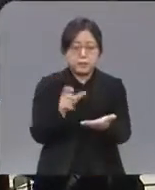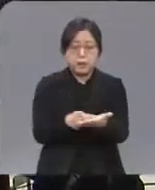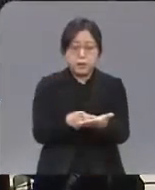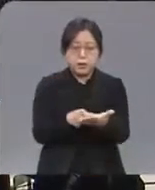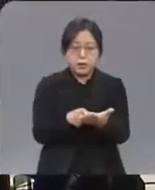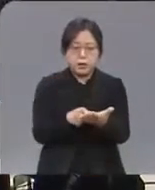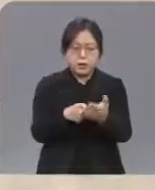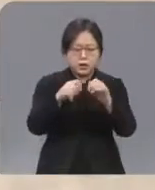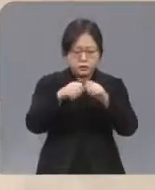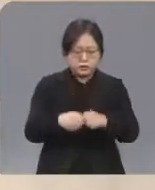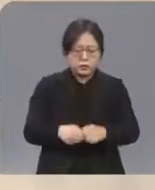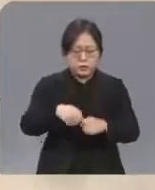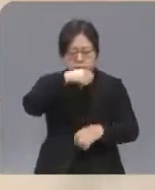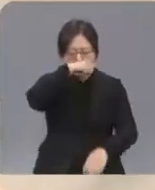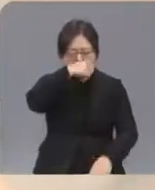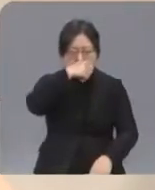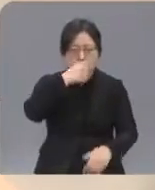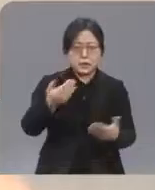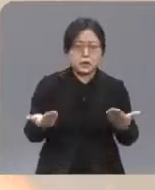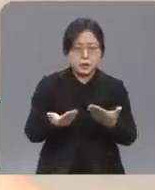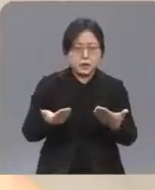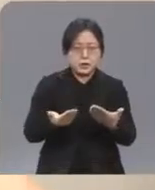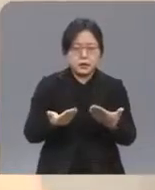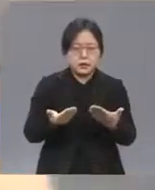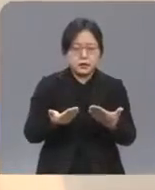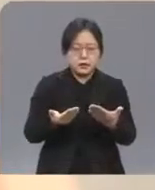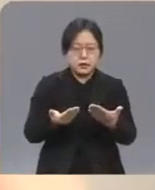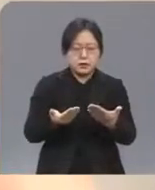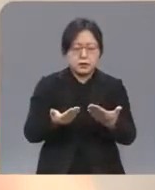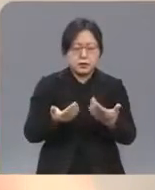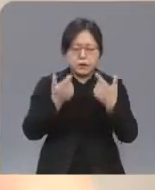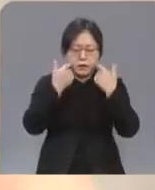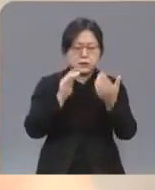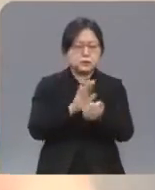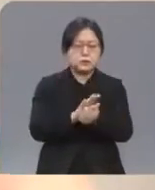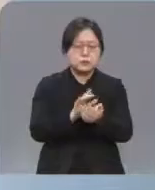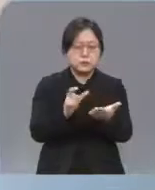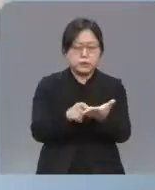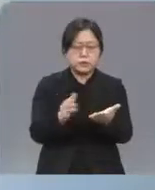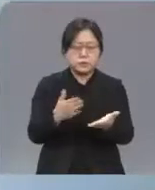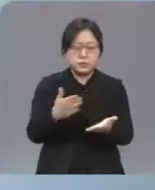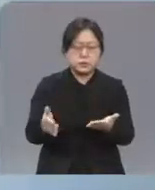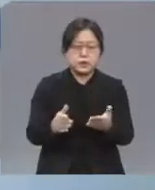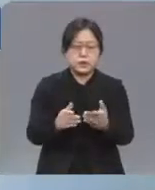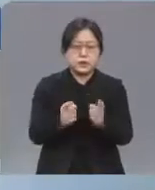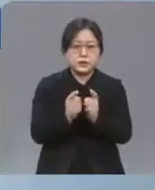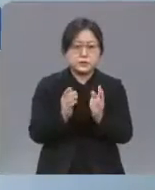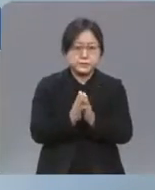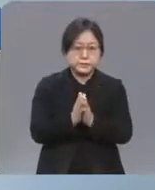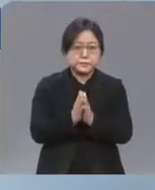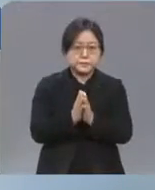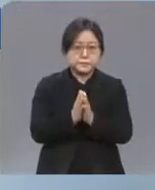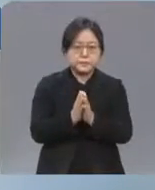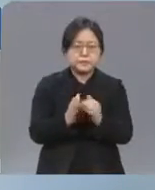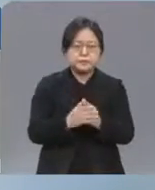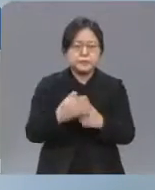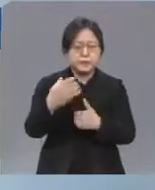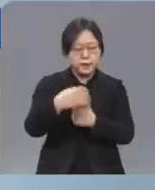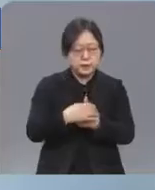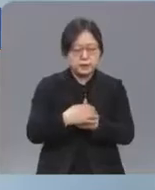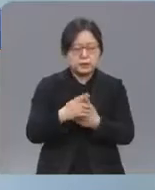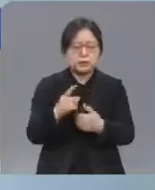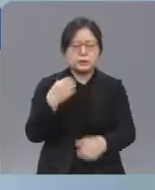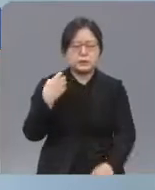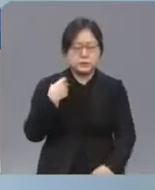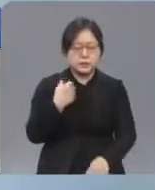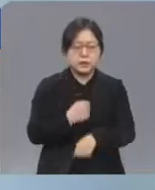뿐 구체적인 예산과 사업이 뒤따르지 않았기 때문입니다. 실질적인 대처를 하는 기관들이 어떠한 역할들을